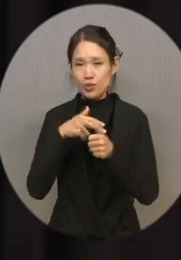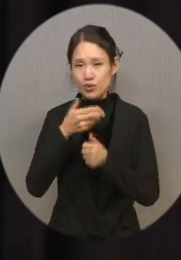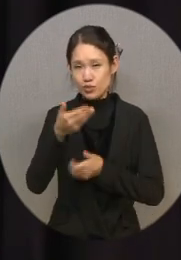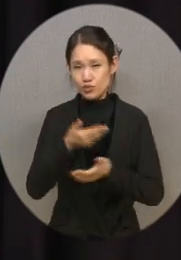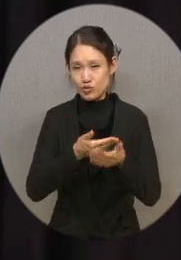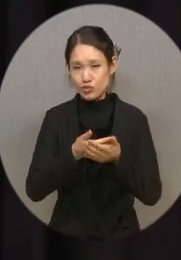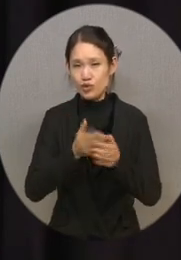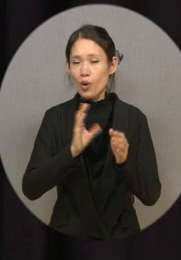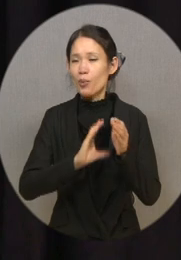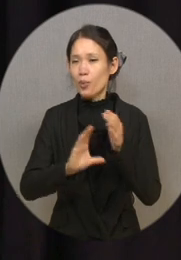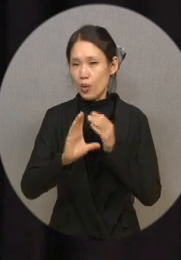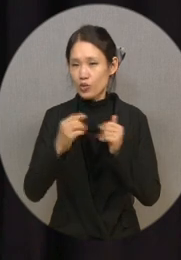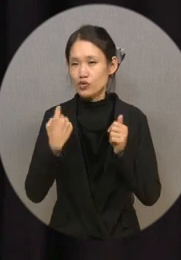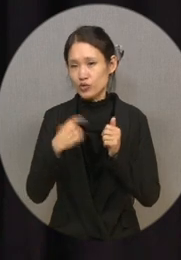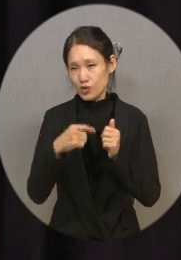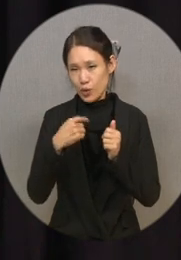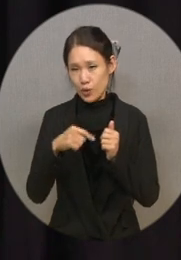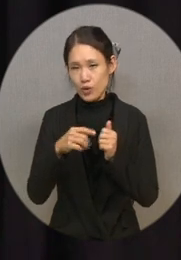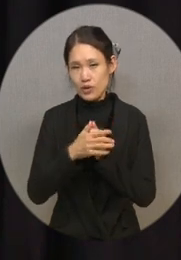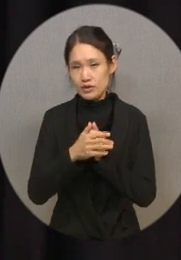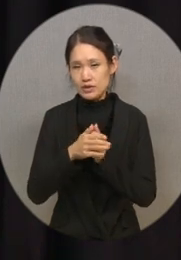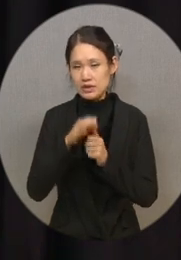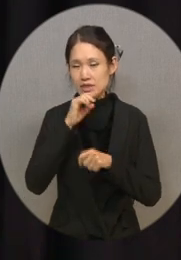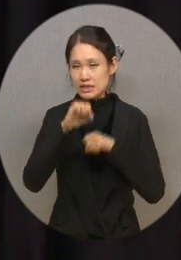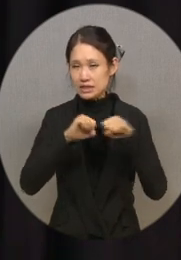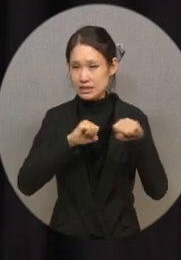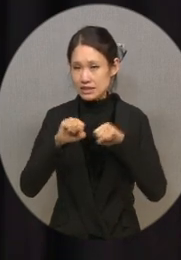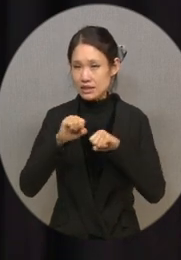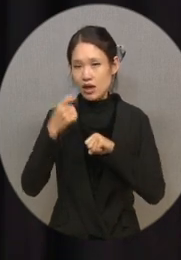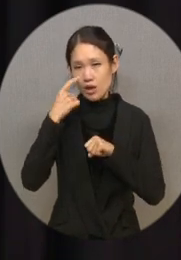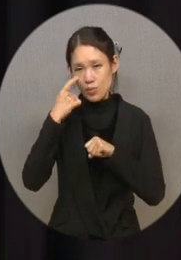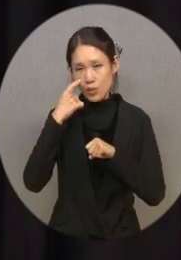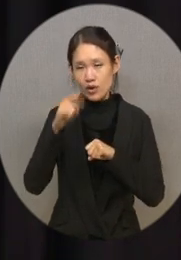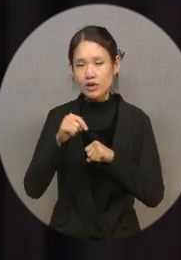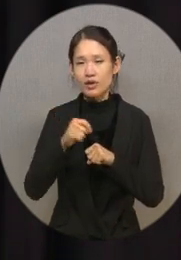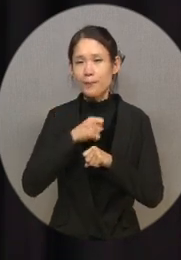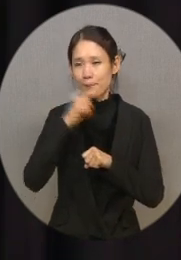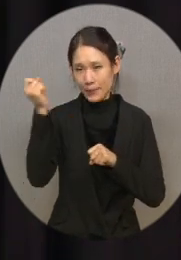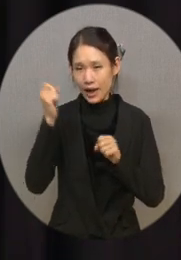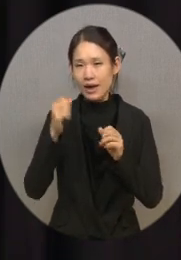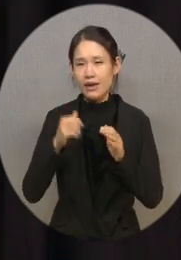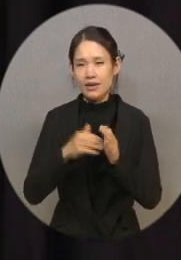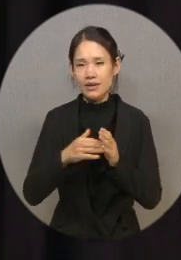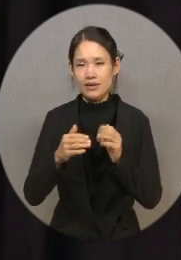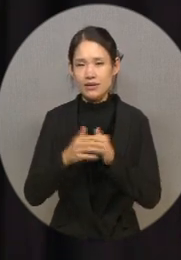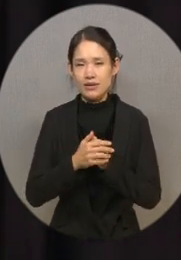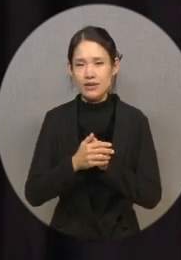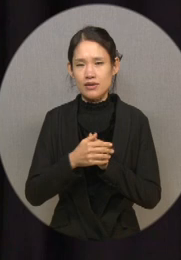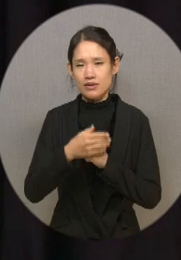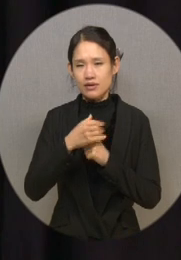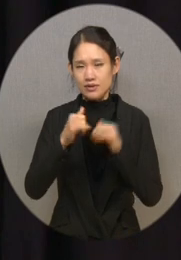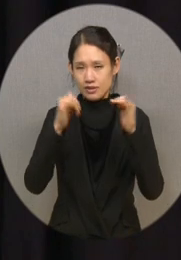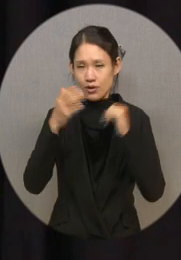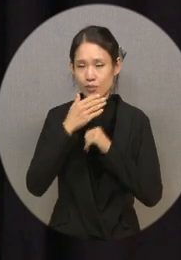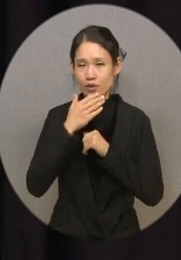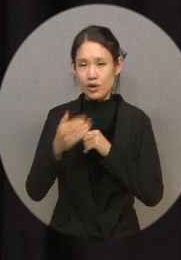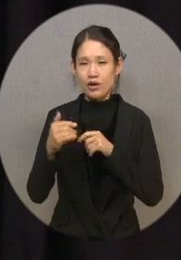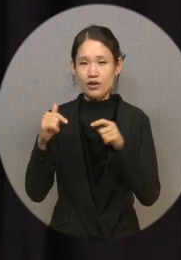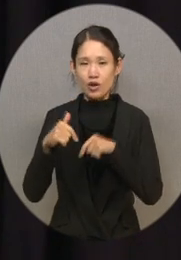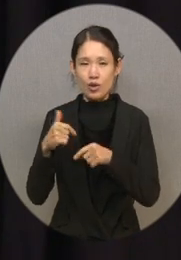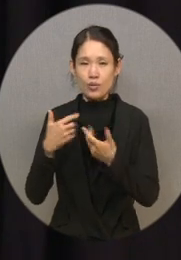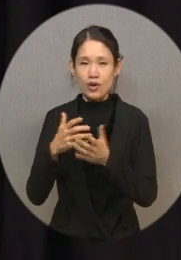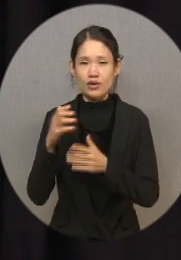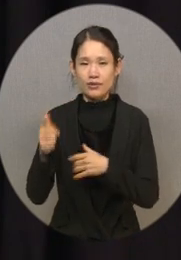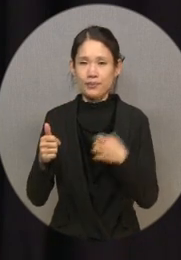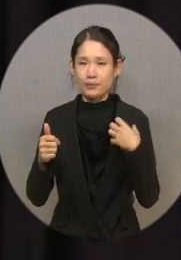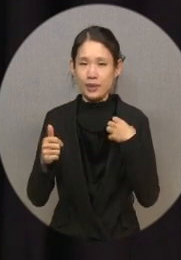주는 보수교육을 이제 실시하자. 그래서 그게 됐습니다. 그래서 제가 사회복지사 협회 회장으로서 크게